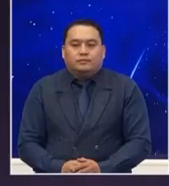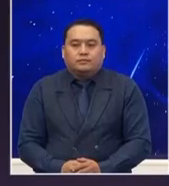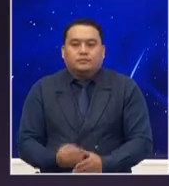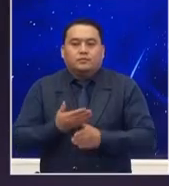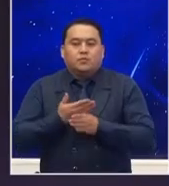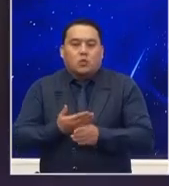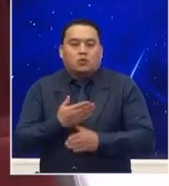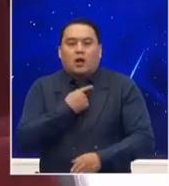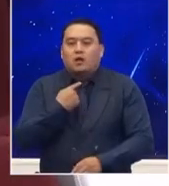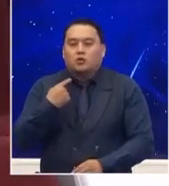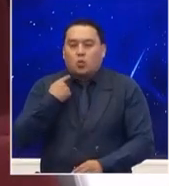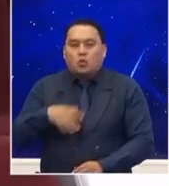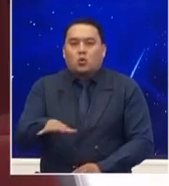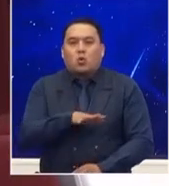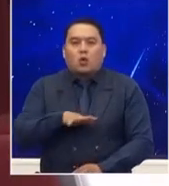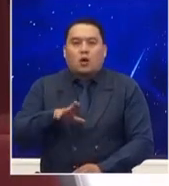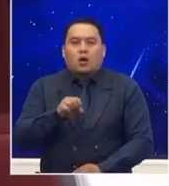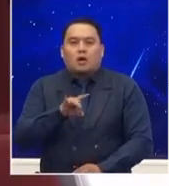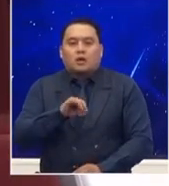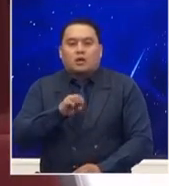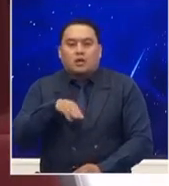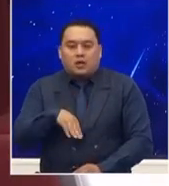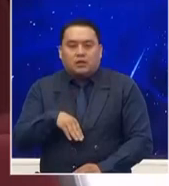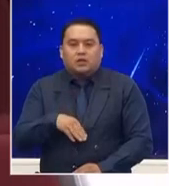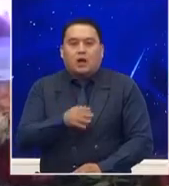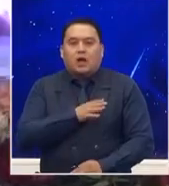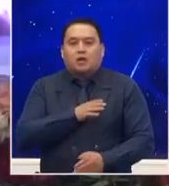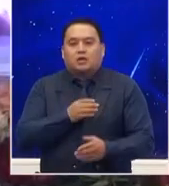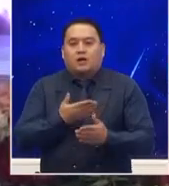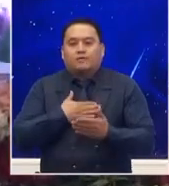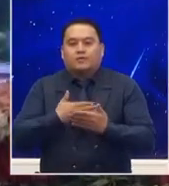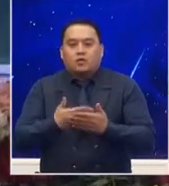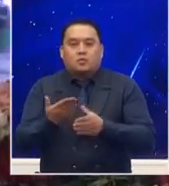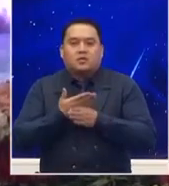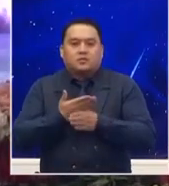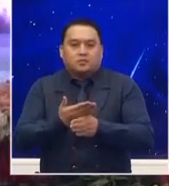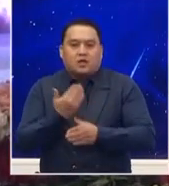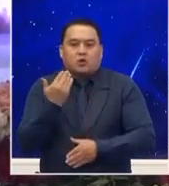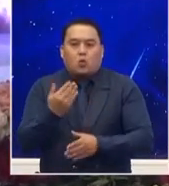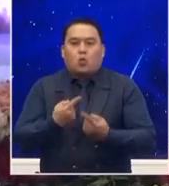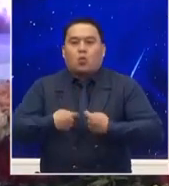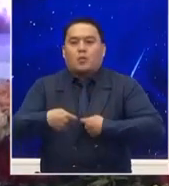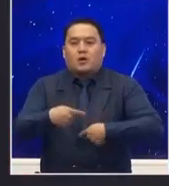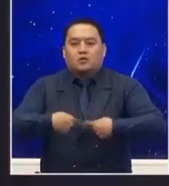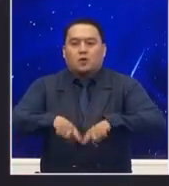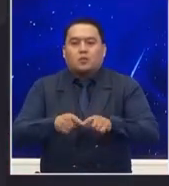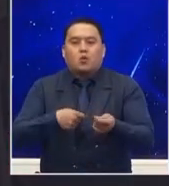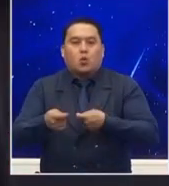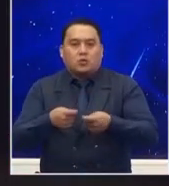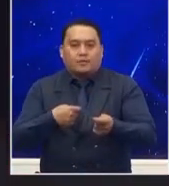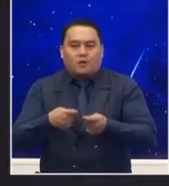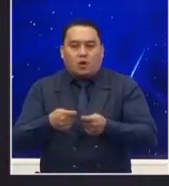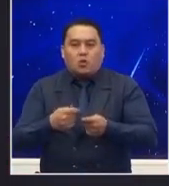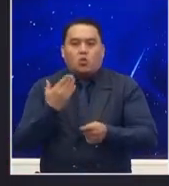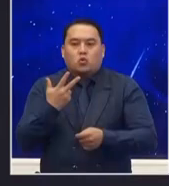Үміткерлер қатарында Талдықорған өңірі бойынша қарекет қайырымдылық қорының еріктісі Амангелді Толамисов бар. Ұйым басшысы 1000 теңгеге баспана қоры